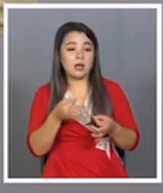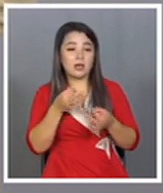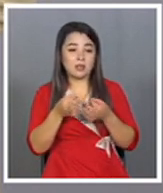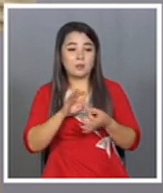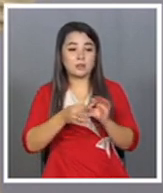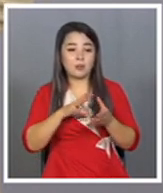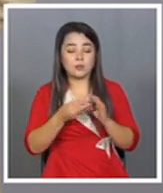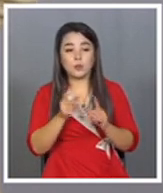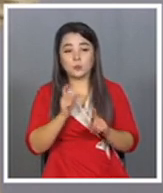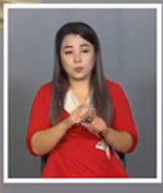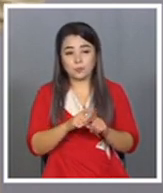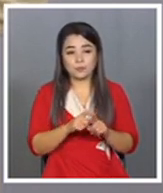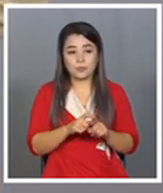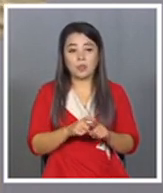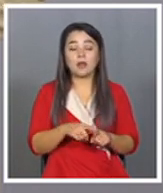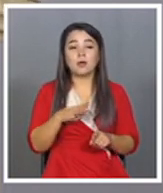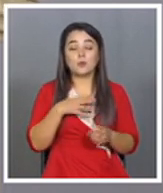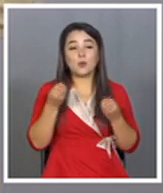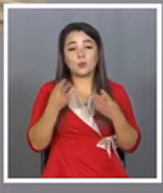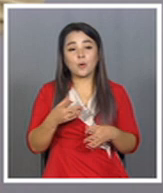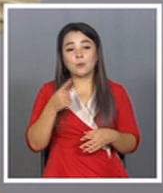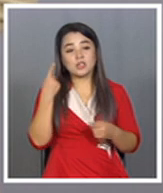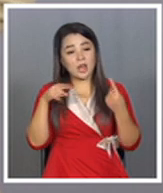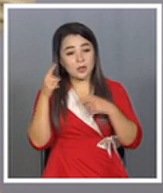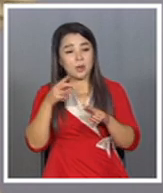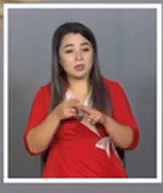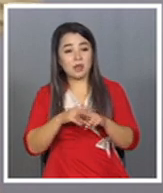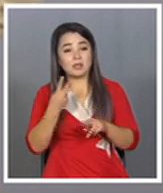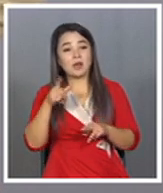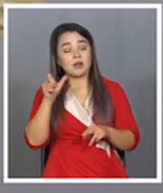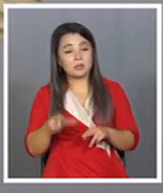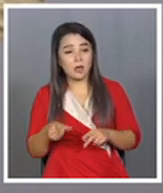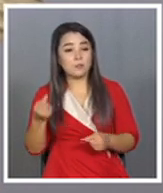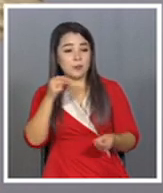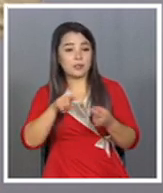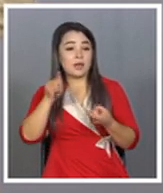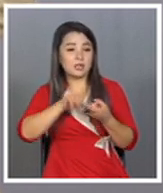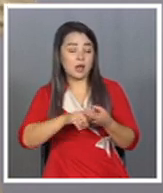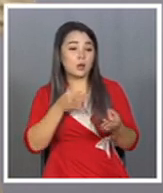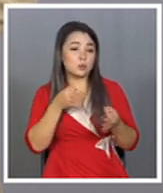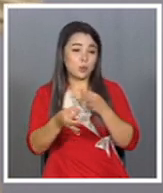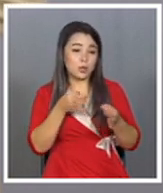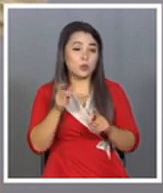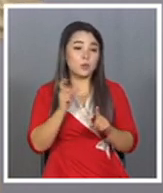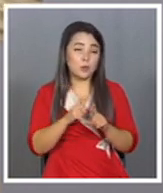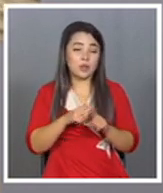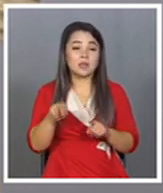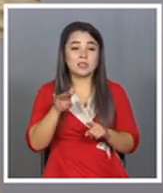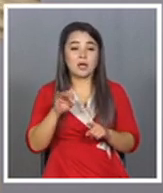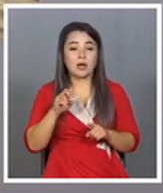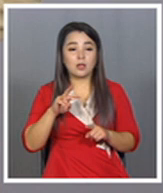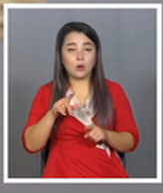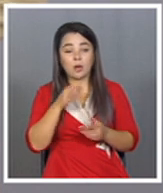деген сөз. Көркем шығармаларда екі адамның бір-бірімен тікелей сөйлескен сөзін диалог деп